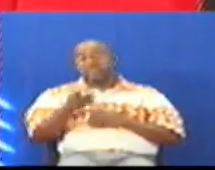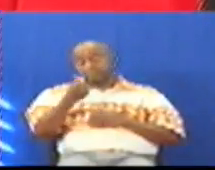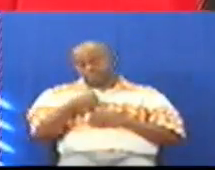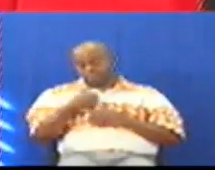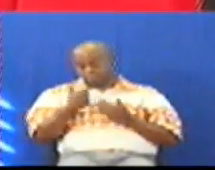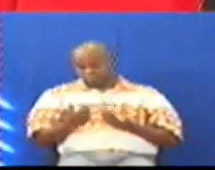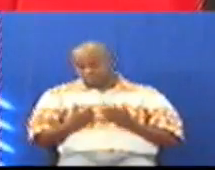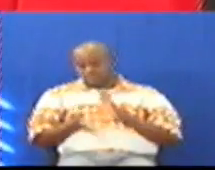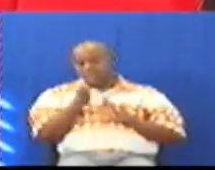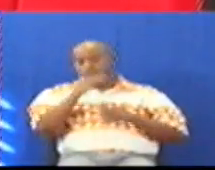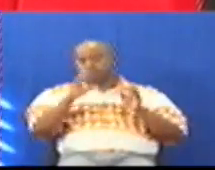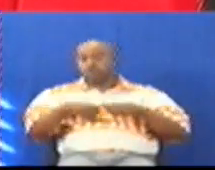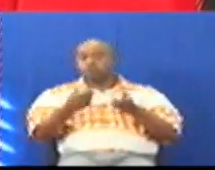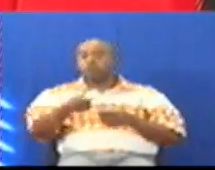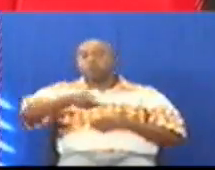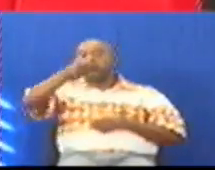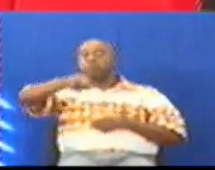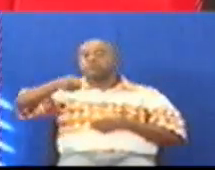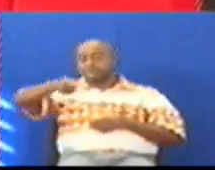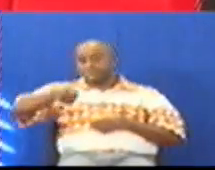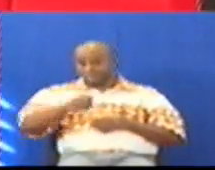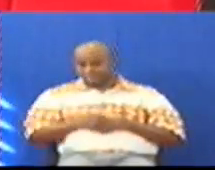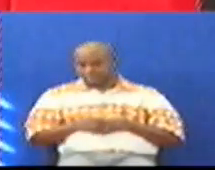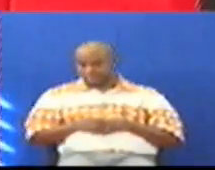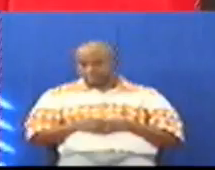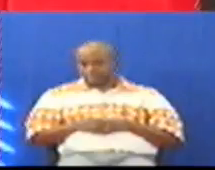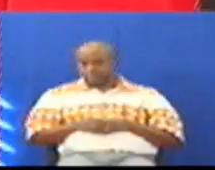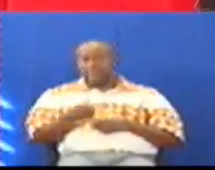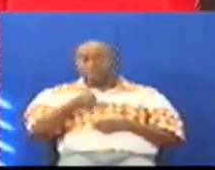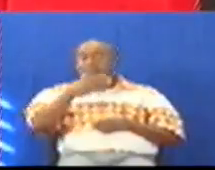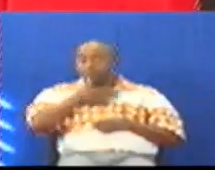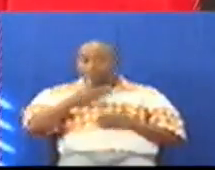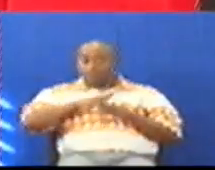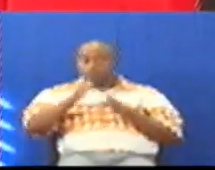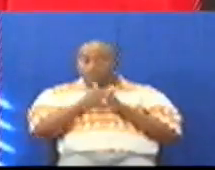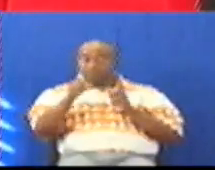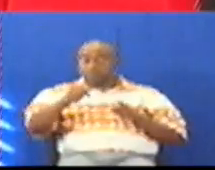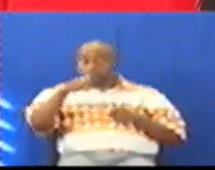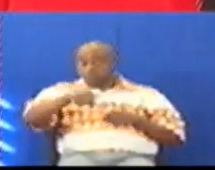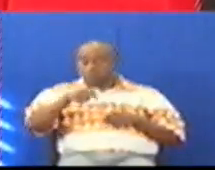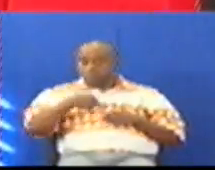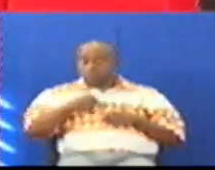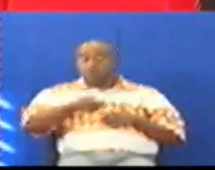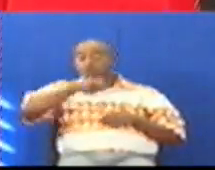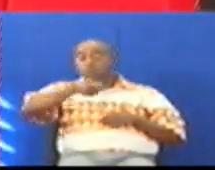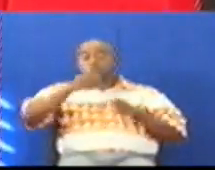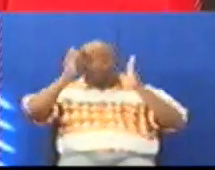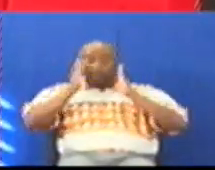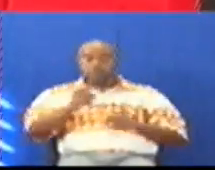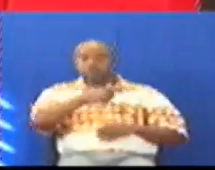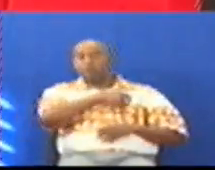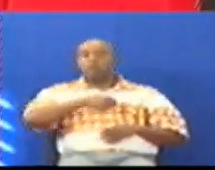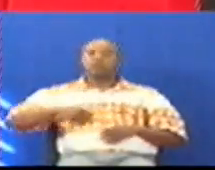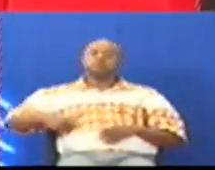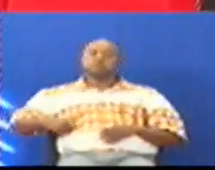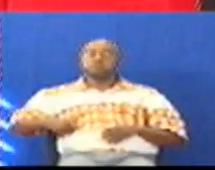zifuatazo. Mheshimiwa Speaker, naomba nichukue nafasi hii kumpongeza sana Mheshimiwa Rais Dr. John